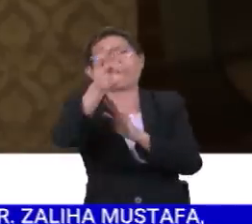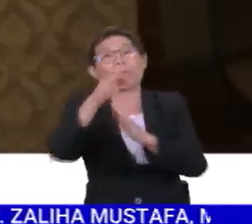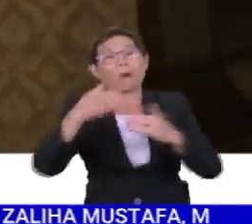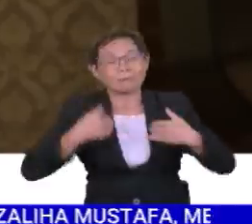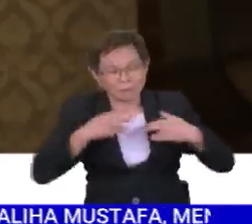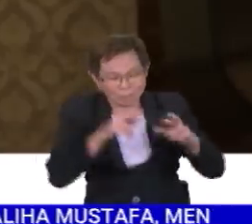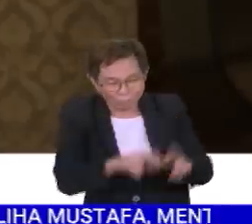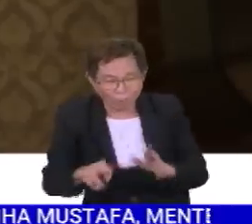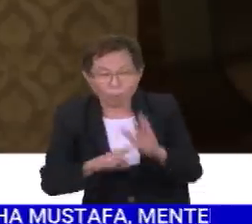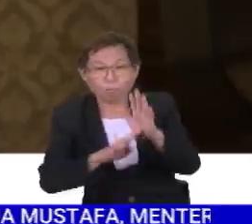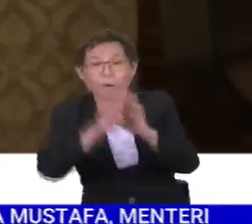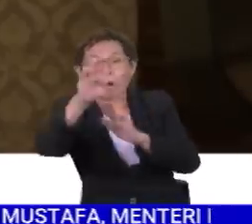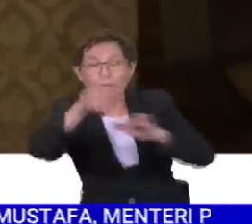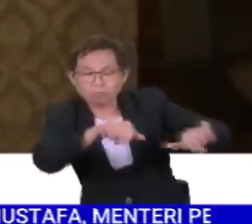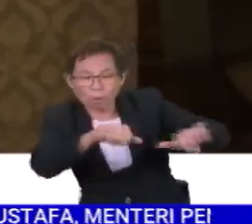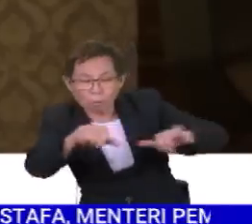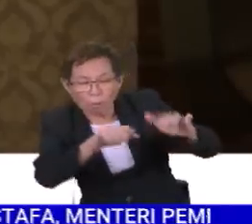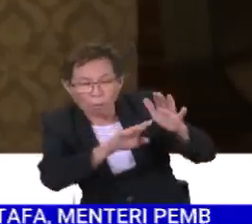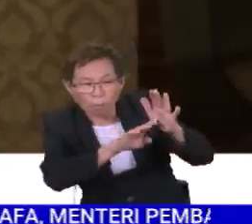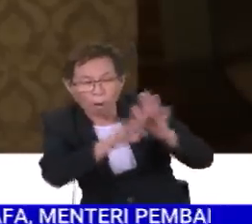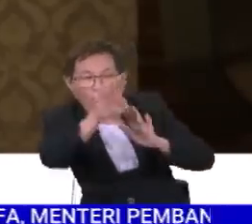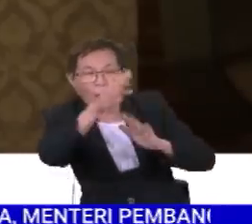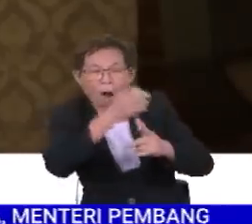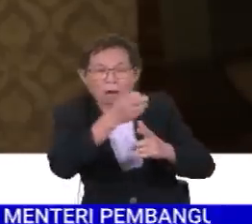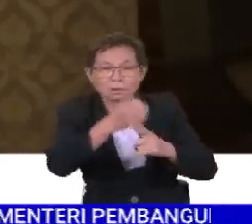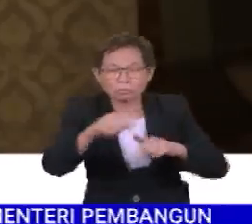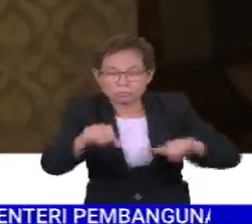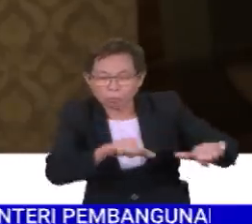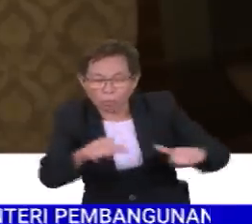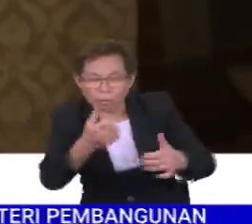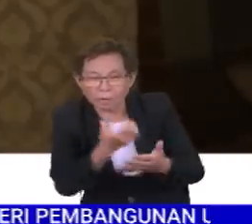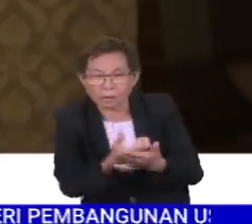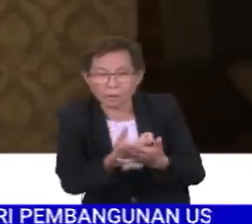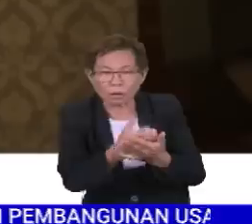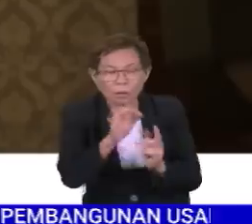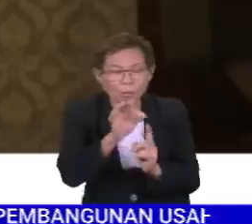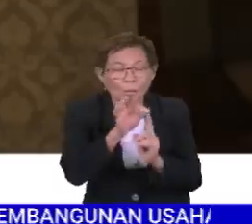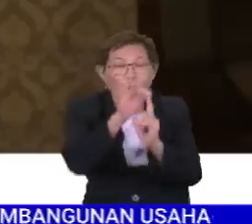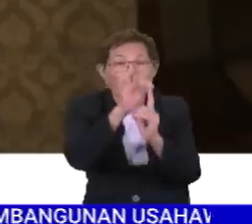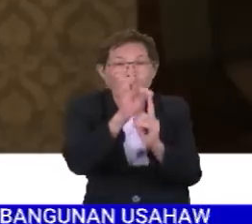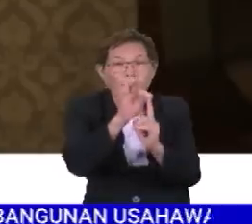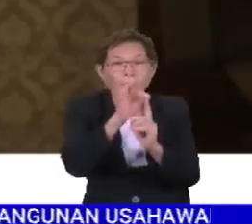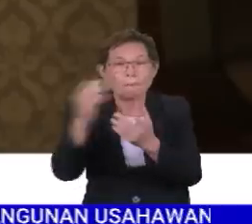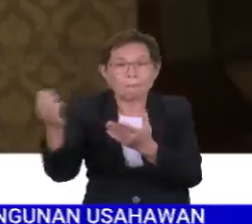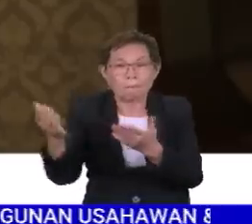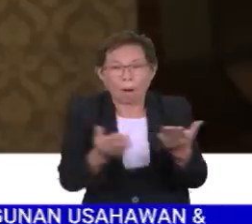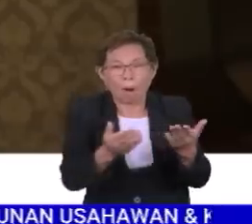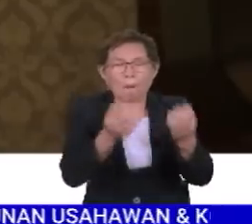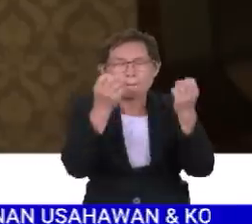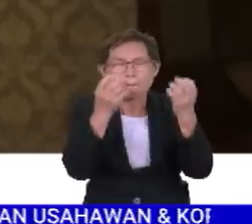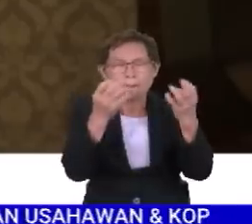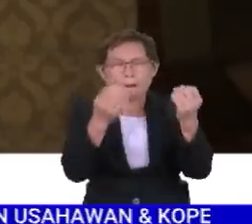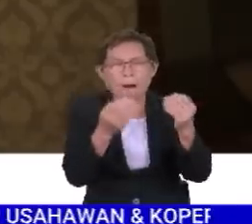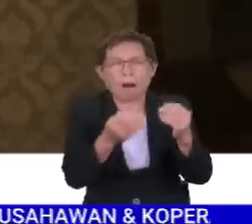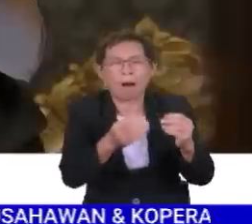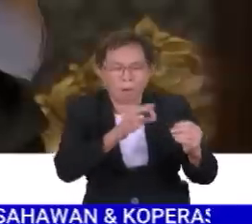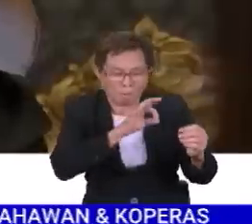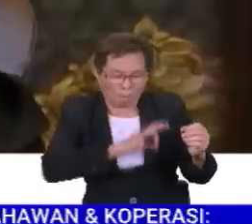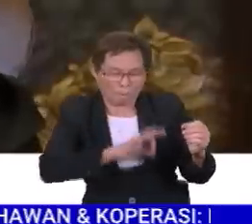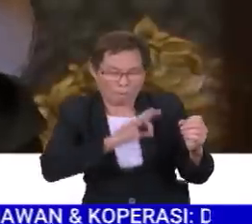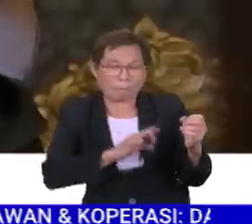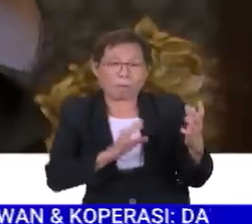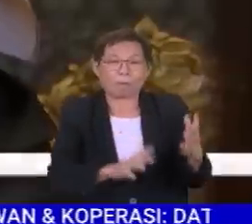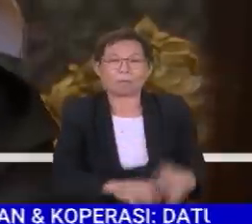melonjakkan aktiviti ataupun kegiatan ekonomi tertentu yang membawa lebih banyak nilai tambah.